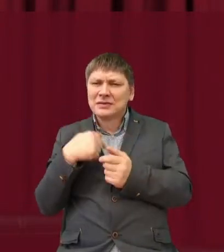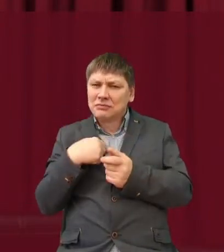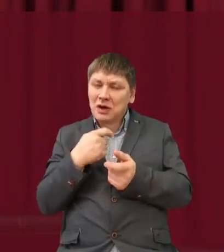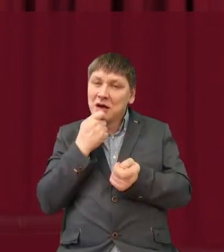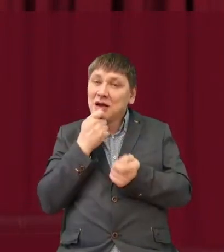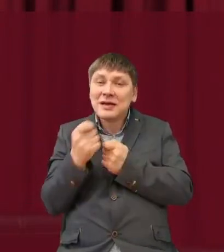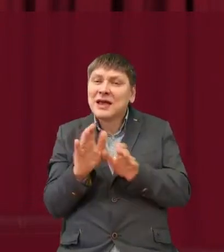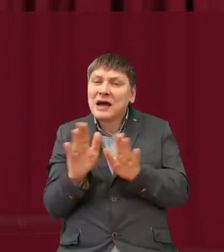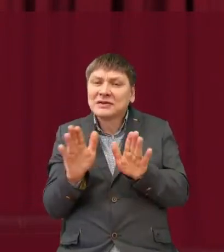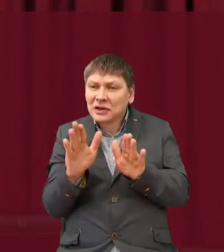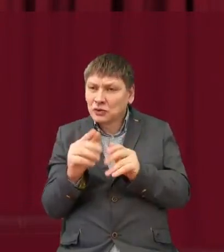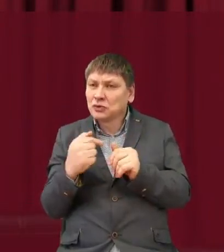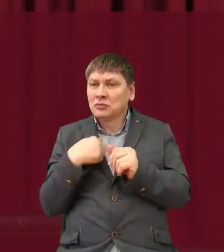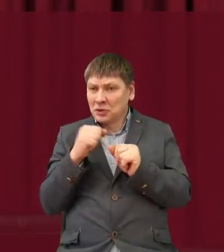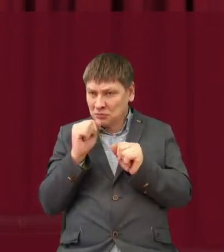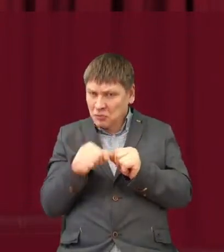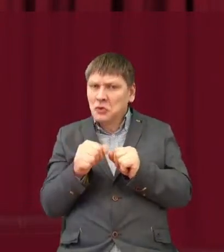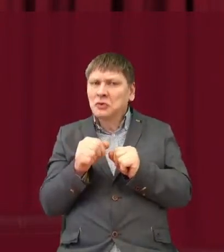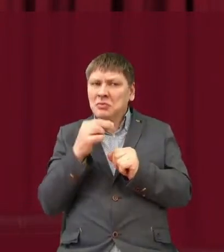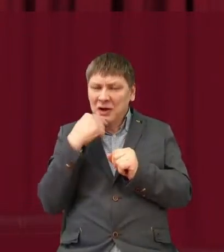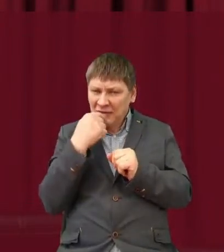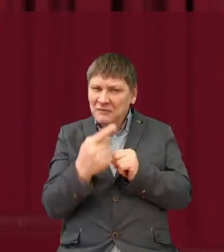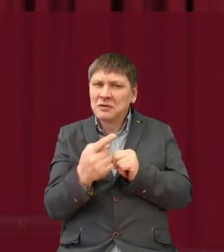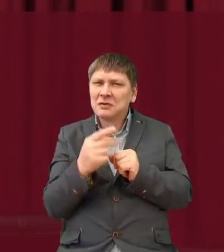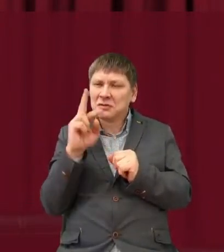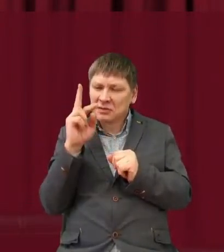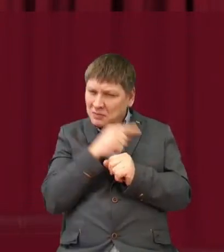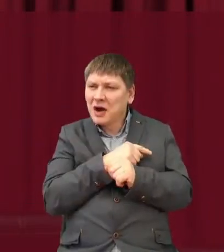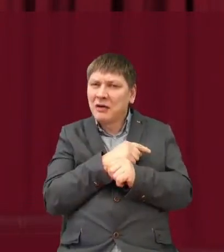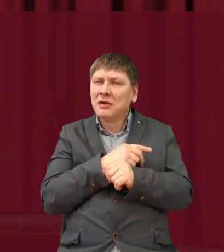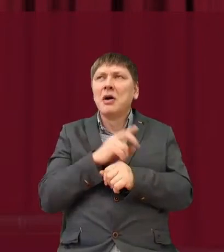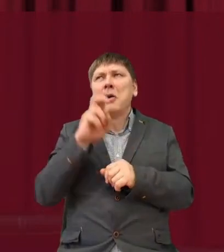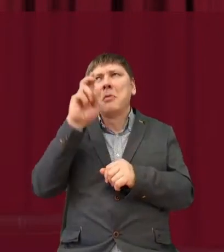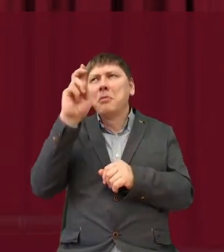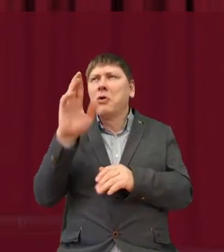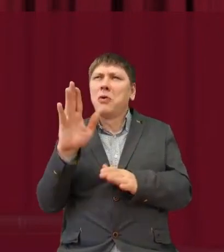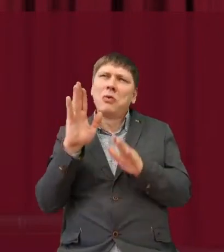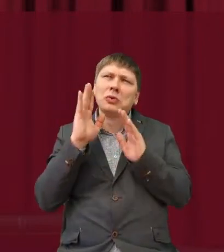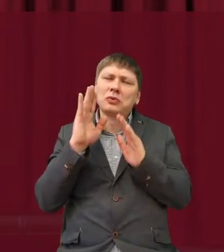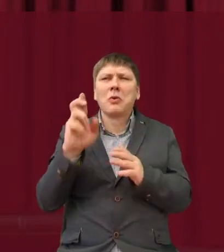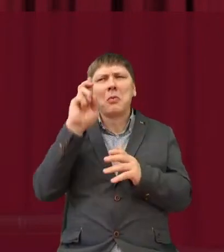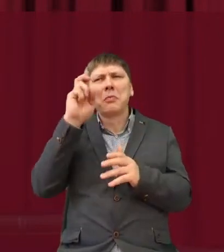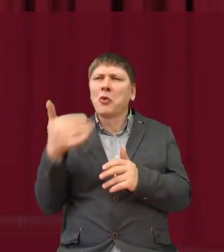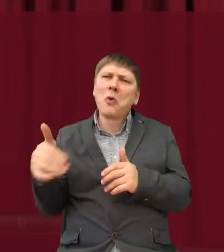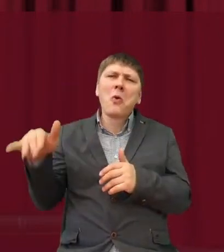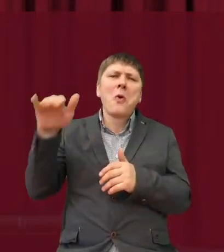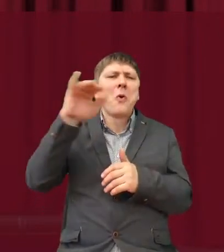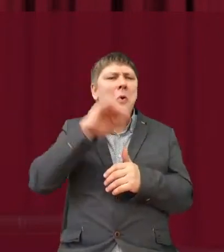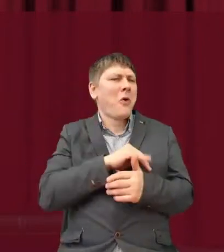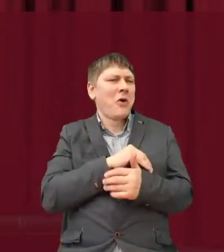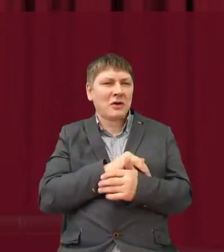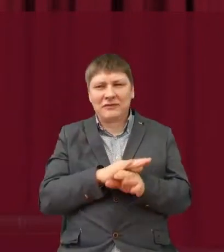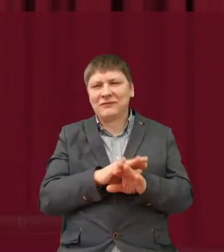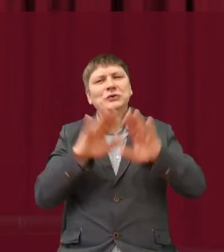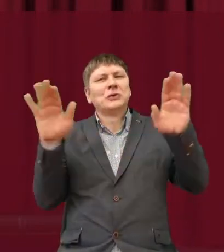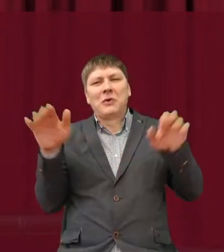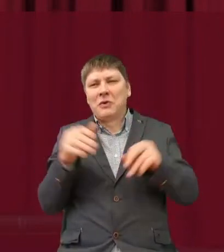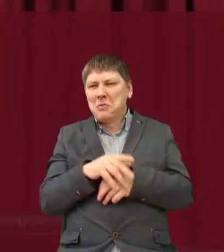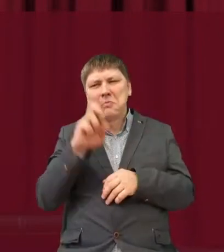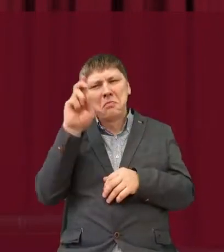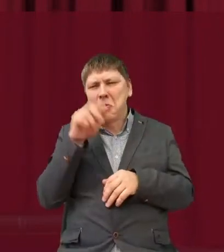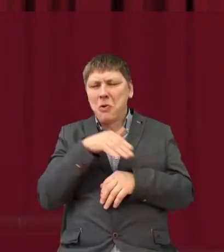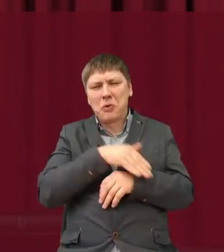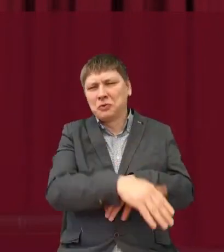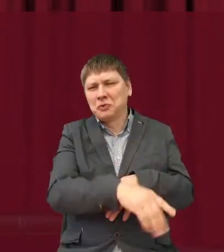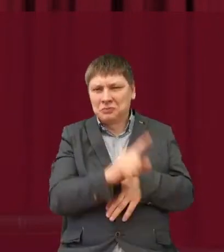неосторожны мы можем делать подобные заявления говорить Бог это Бог гор знаете у каждого из нас есть опыт